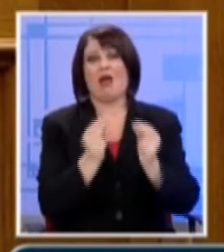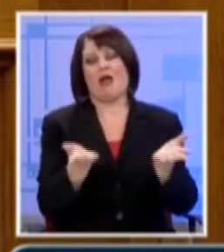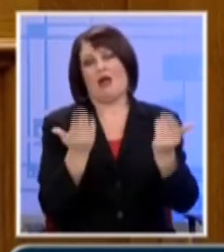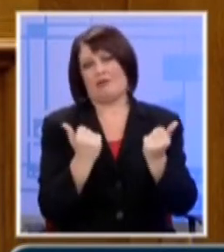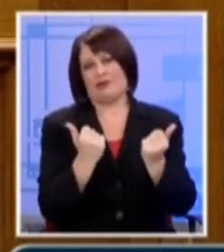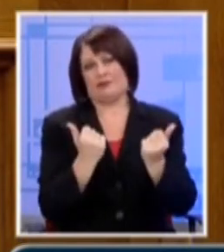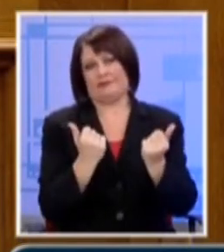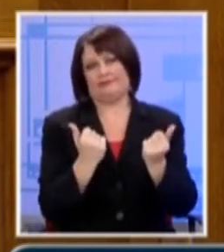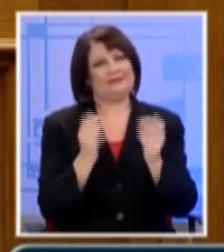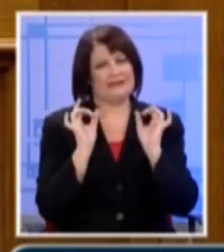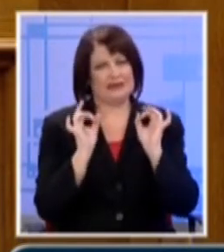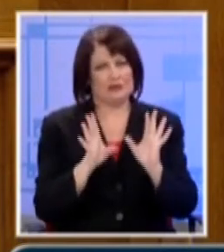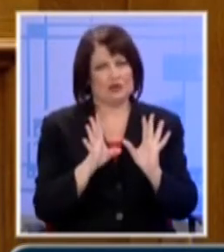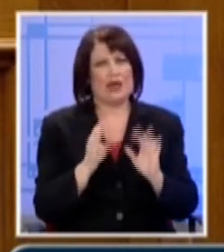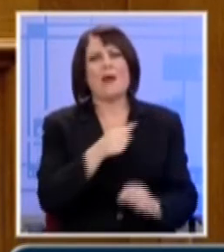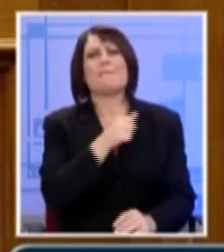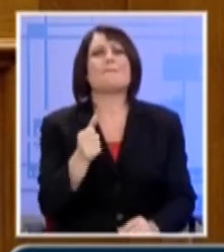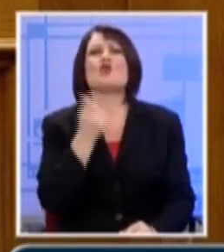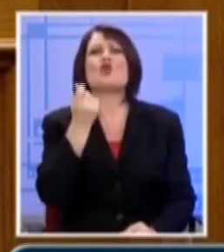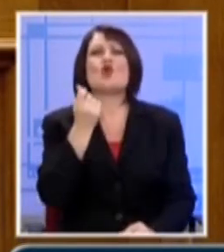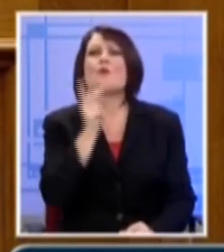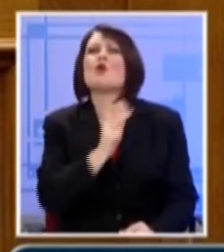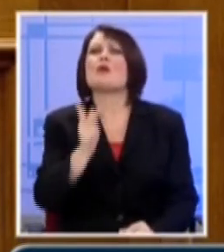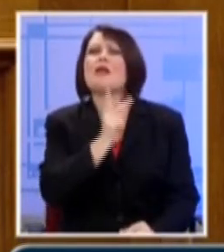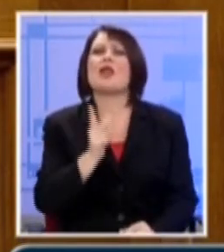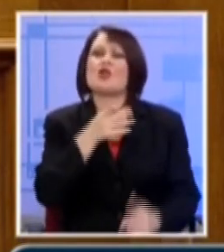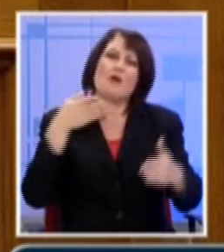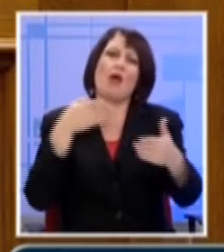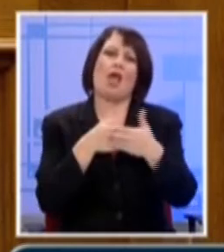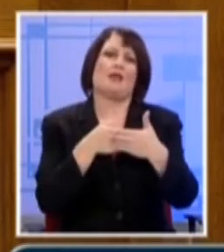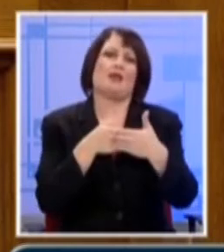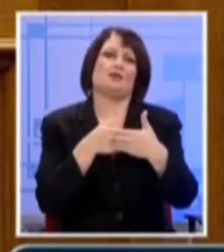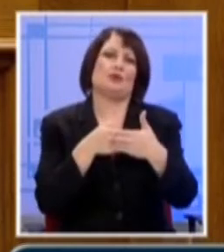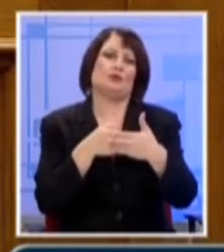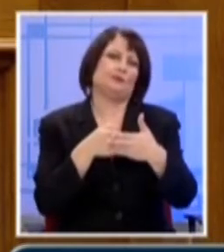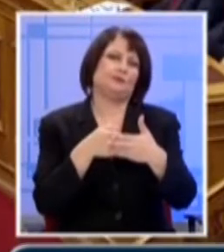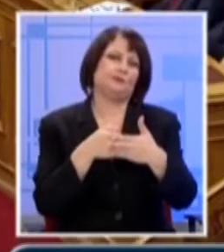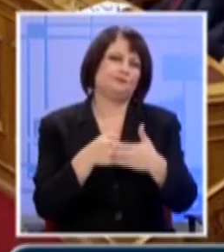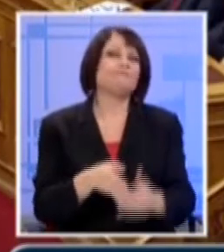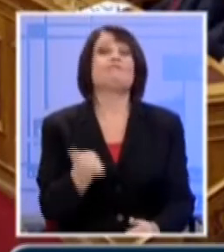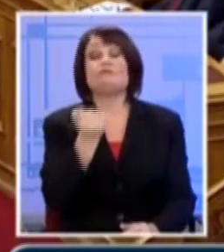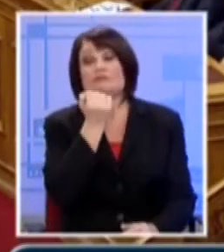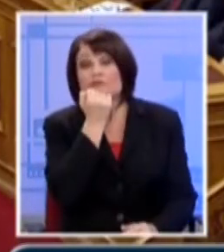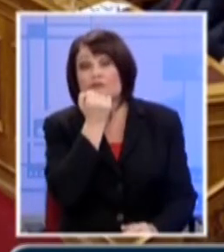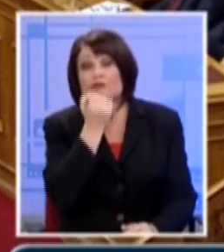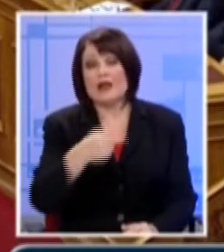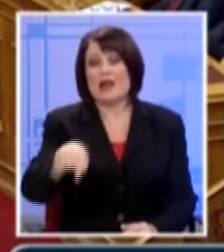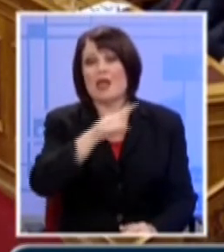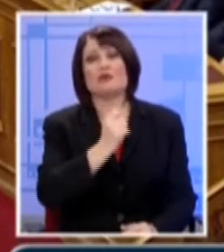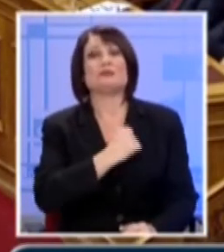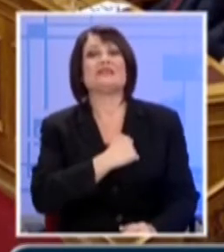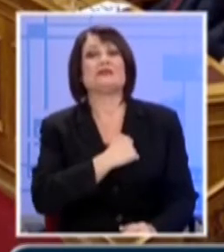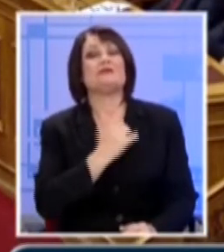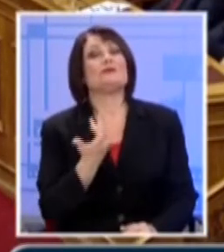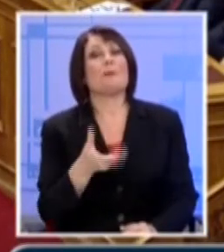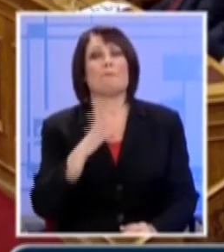πουθενά. Οδηγεί μόνο σε οικονομικό και κοινωνικό αδιέξοδο. Πλανώνται όσοι πιστεύουν